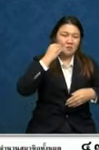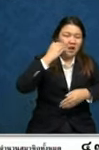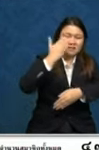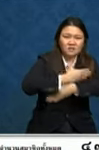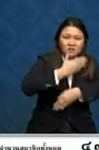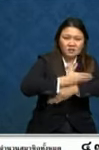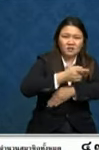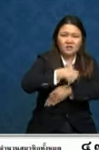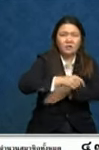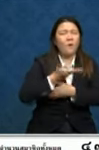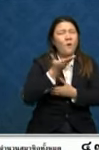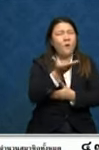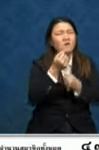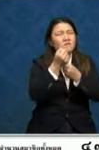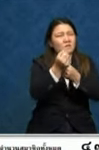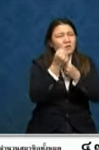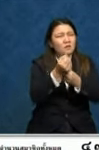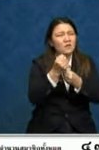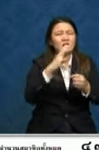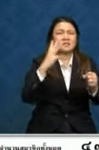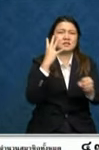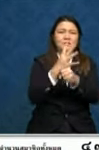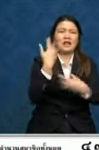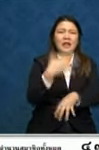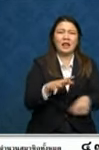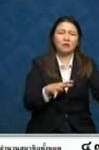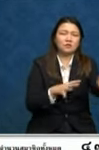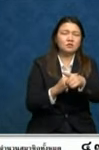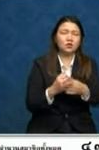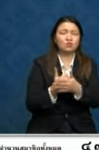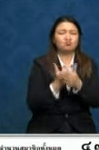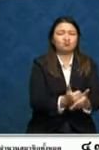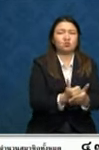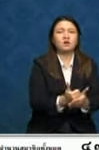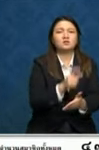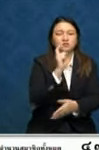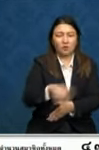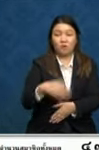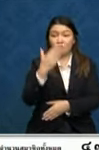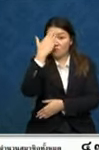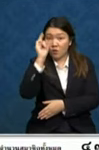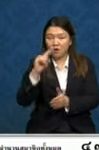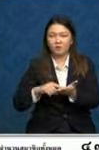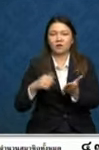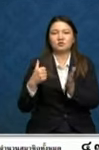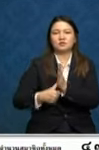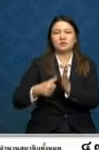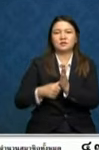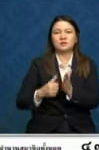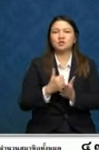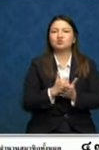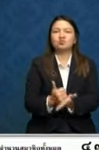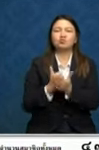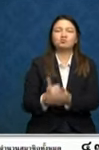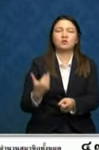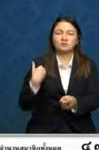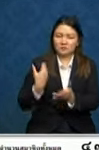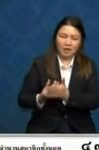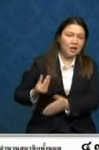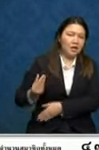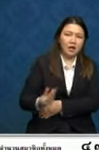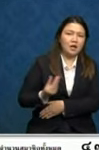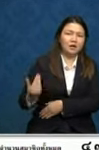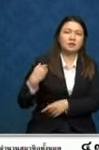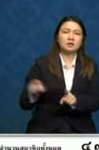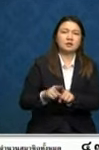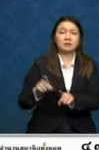ร้องมา4ปีล่ะช่วยเขาหน่อยเขาก็เสียภาษีให้กับคนไทยเหมือนกันให้กับประเทศไทยเหมือนกันช่ว